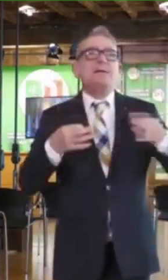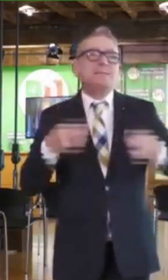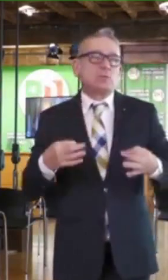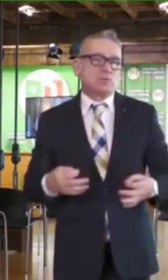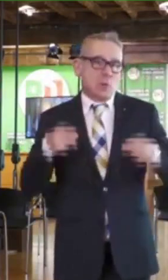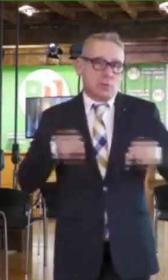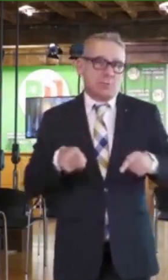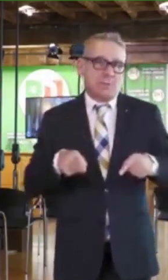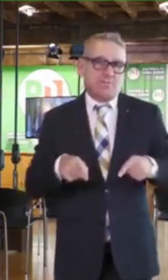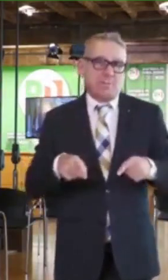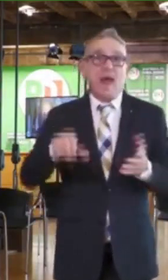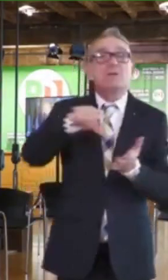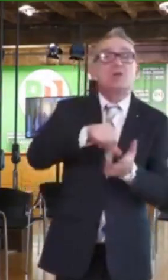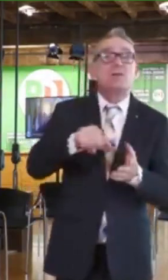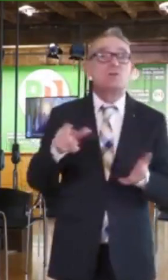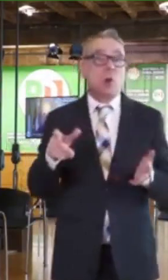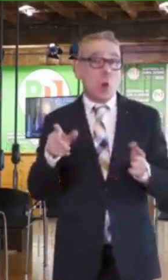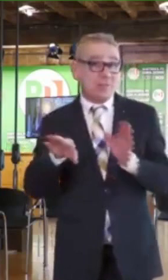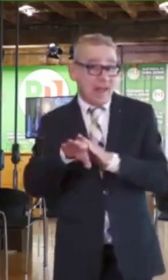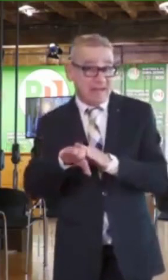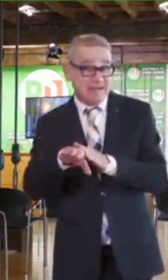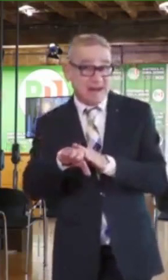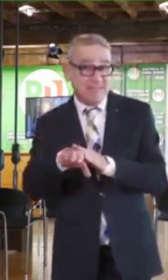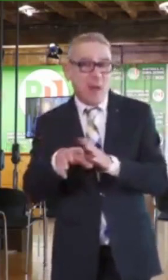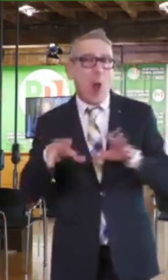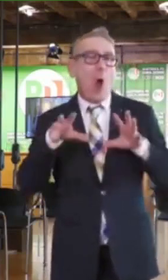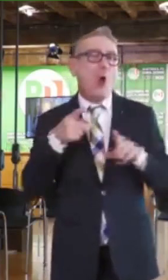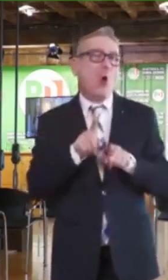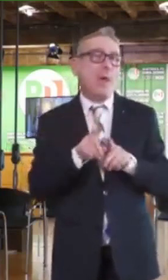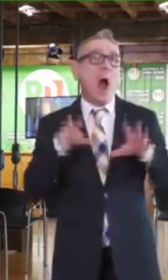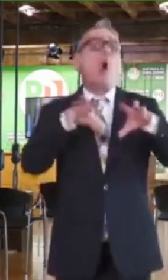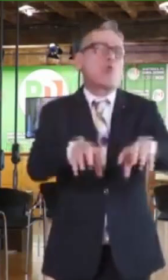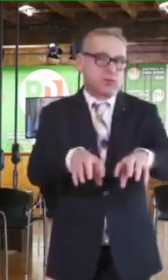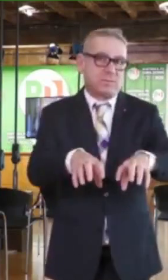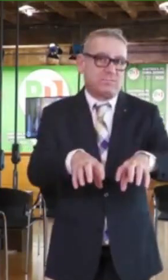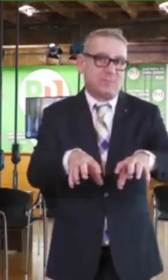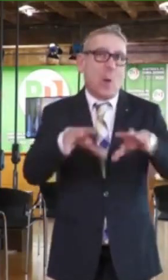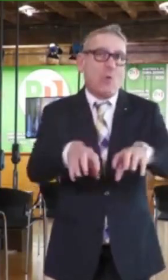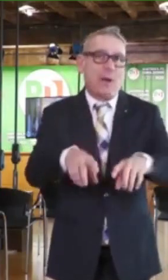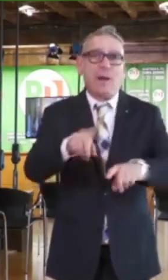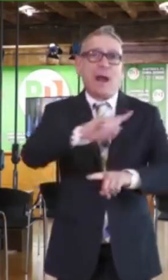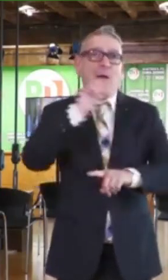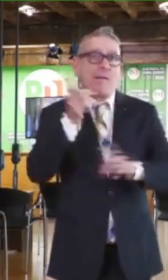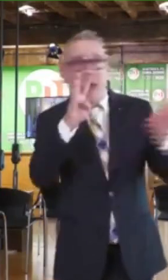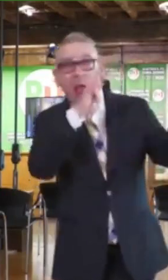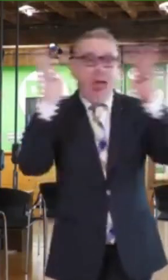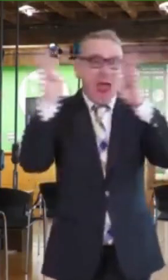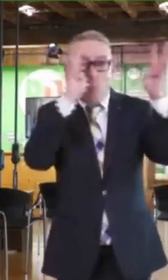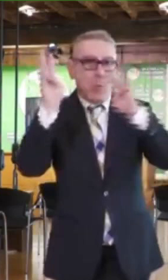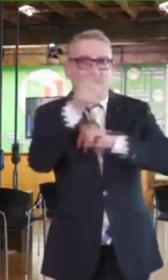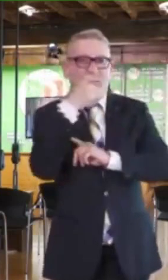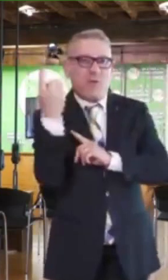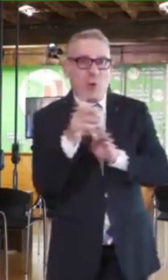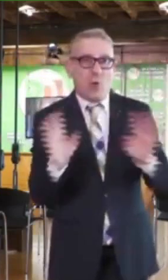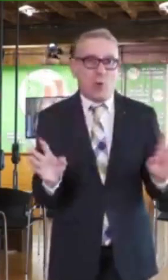centrodestra occupando il campo appunto ho voluto confondere con l'idea che ci siano dei numeri in parlamento per